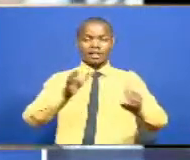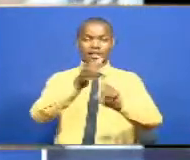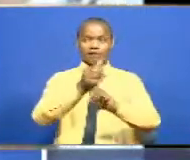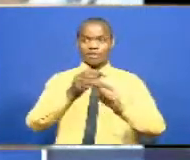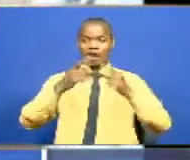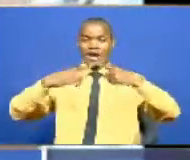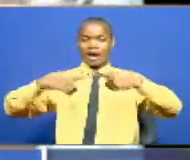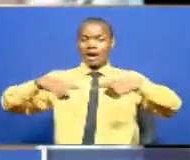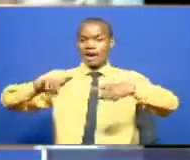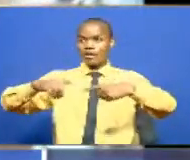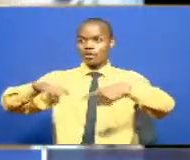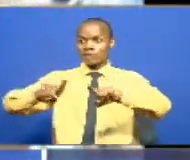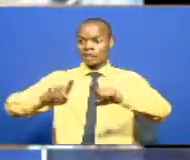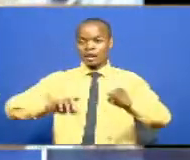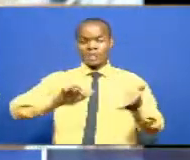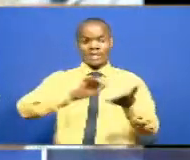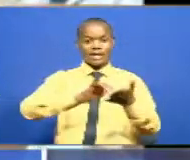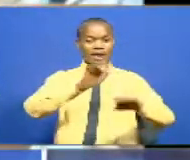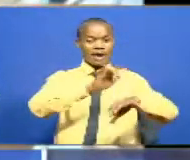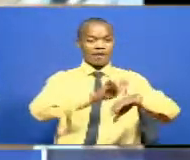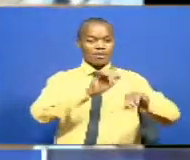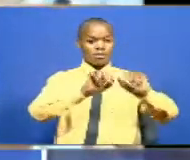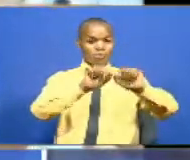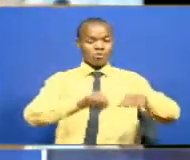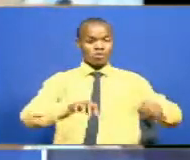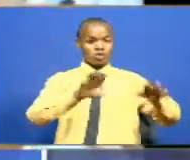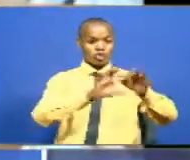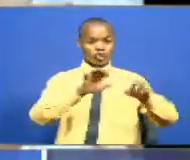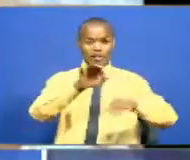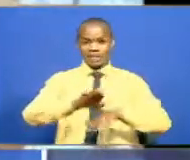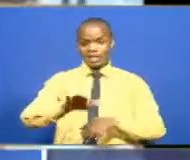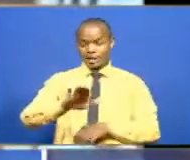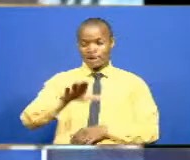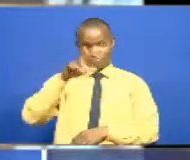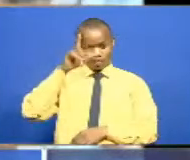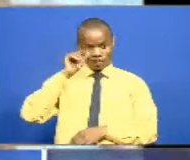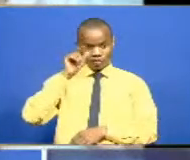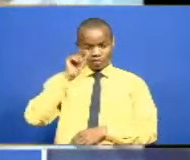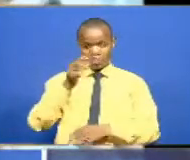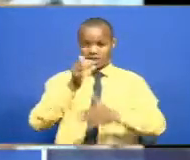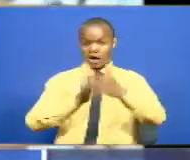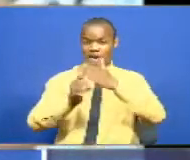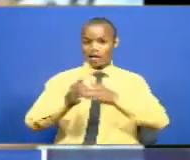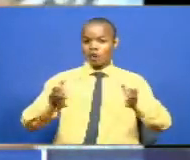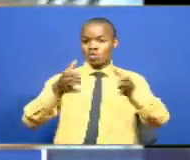hilo likionekana kuathiri juhudi za kuliunganisha eneo la Pwani chini ya chama kimoja cha